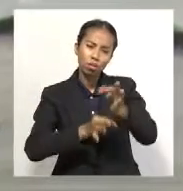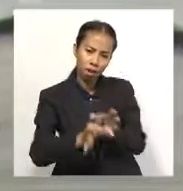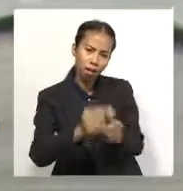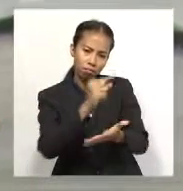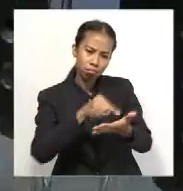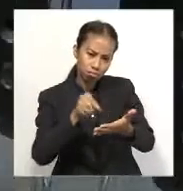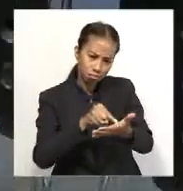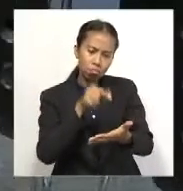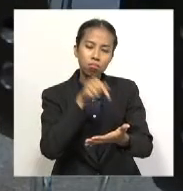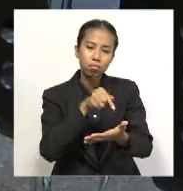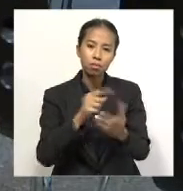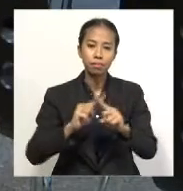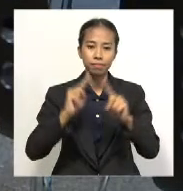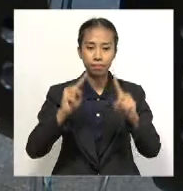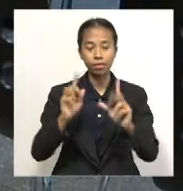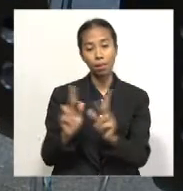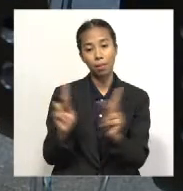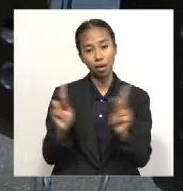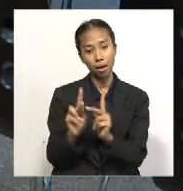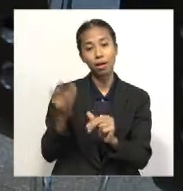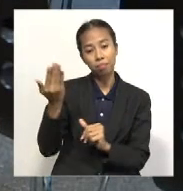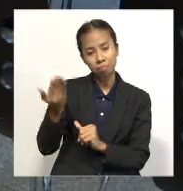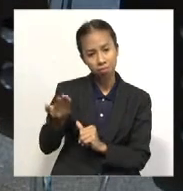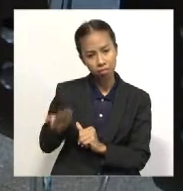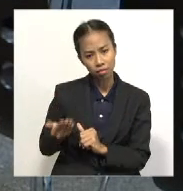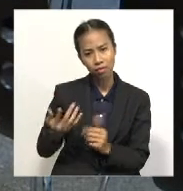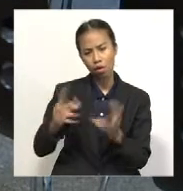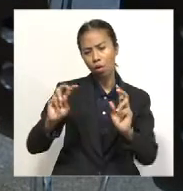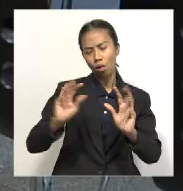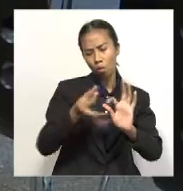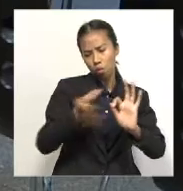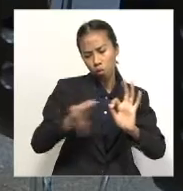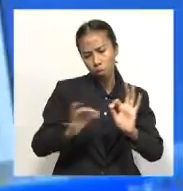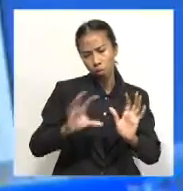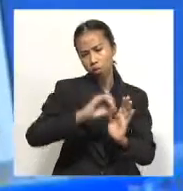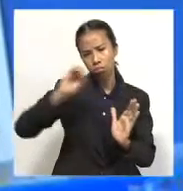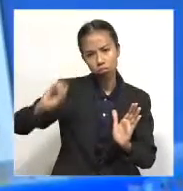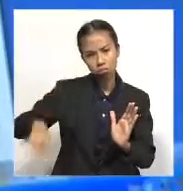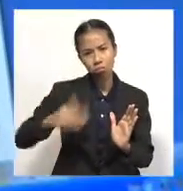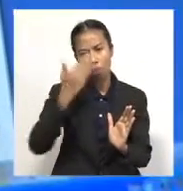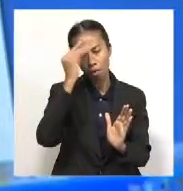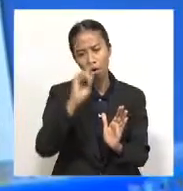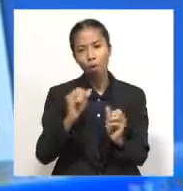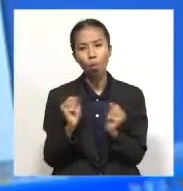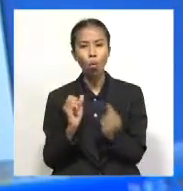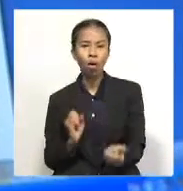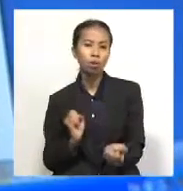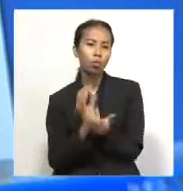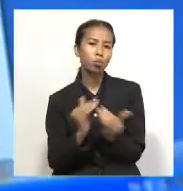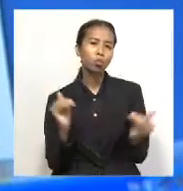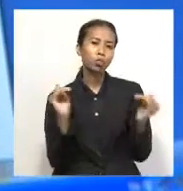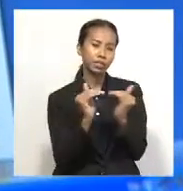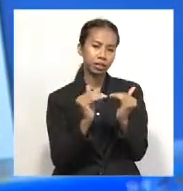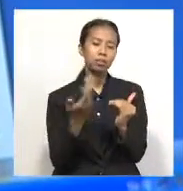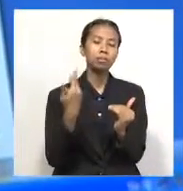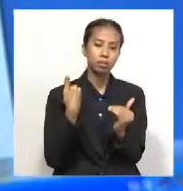กรรมการการเลือกตั้งแต่กรรมการร่างรัฐธรรมนูญก็ตัดข้อความดังกล่าวออกไปเพราะห่วงจะกระทบกับสิทธิเสรีภา